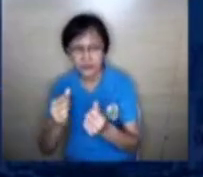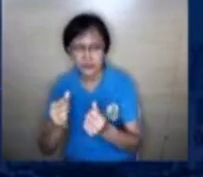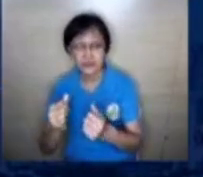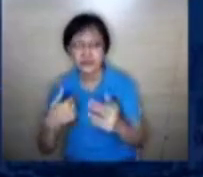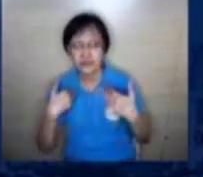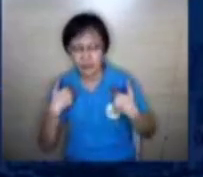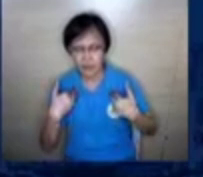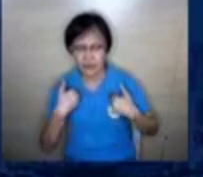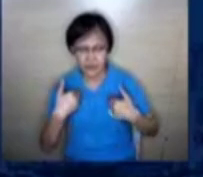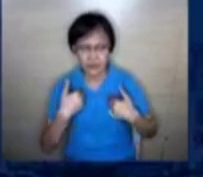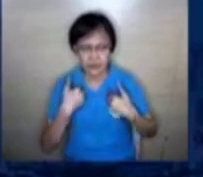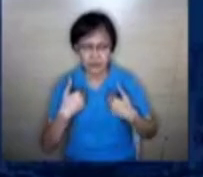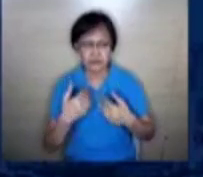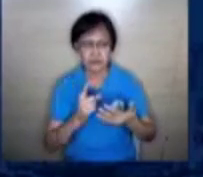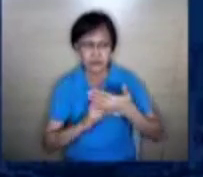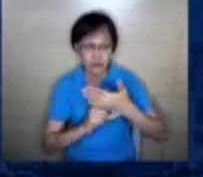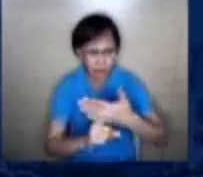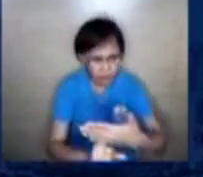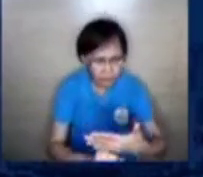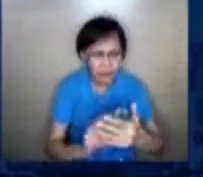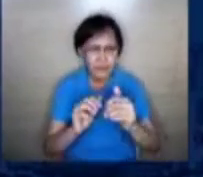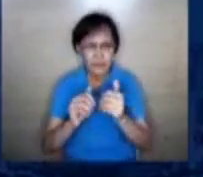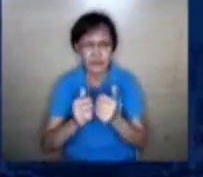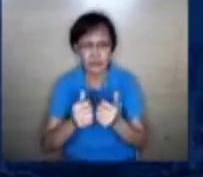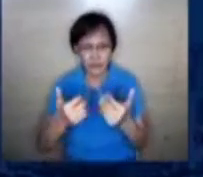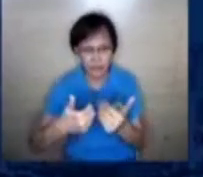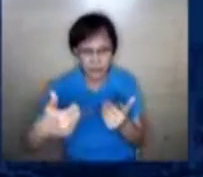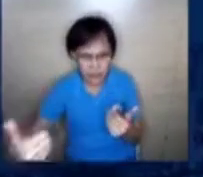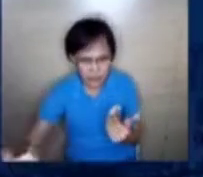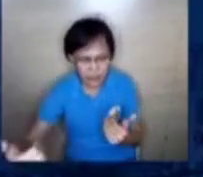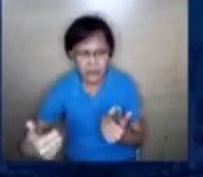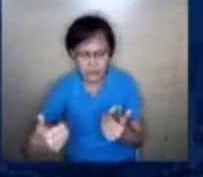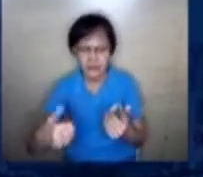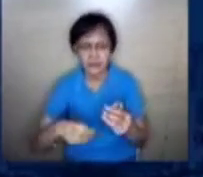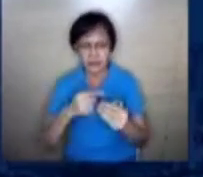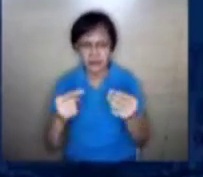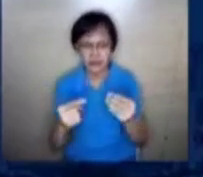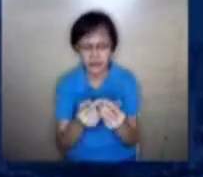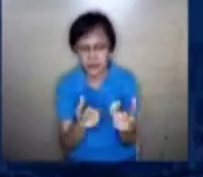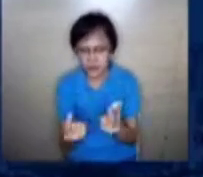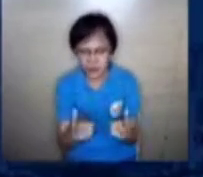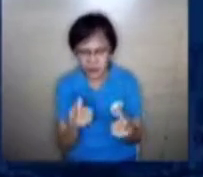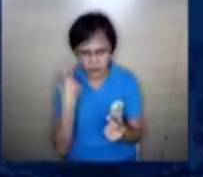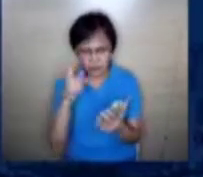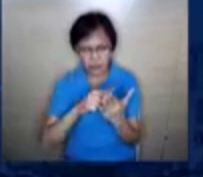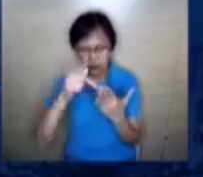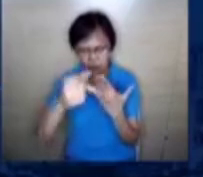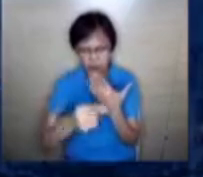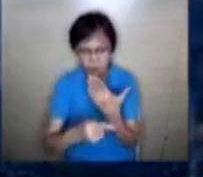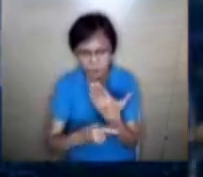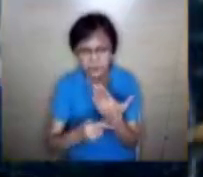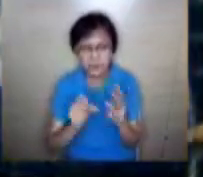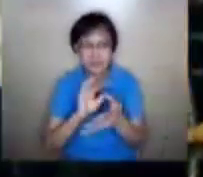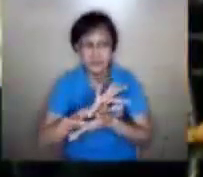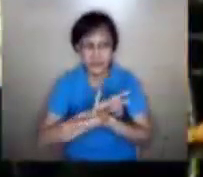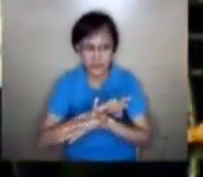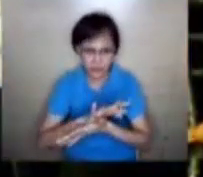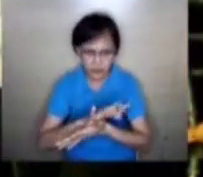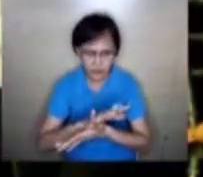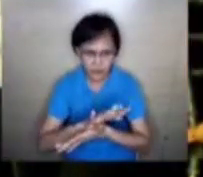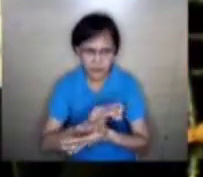at Recover laban sa COVID-19. Ang City Epidemiology and Surveillance Unit o CESU,